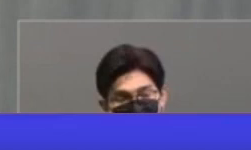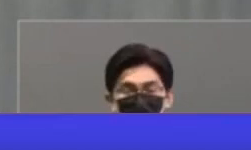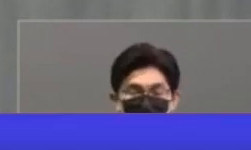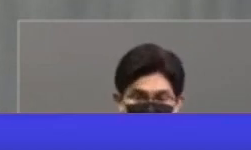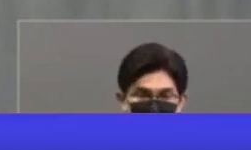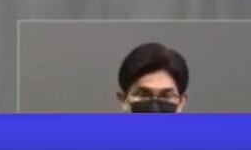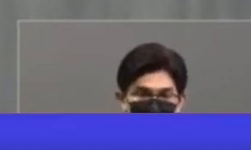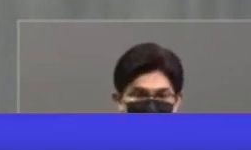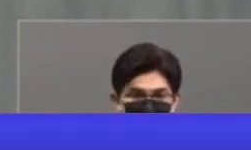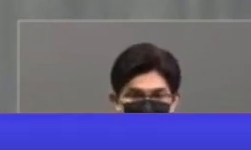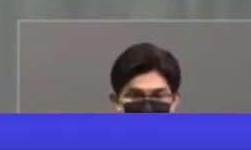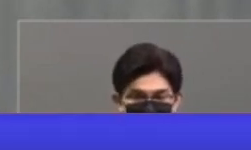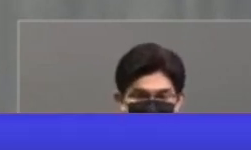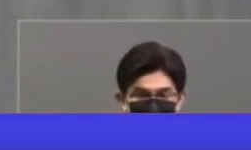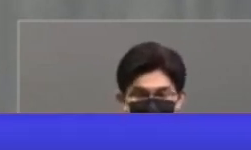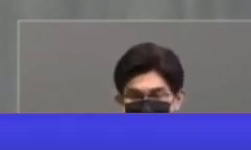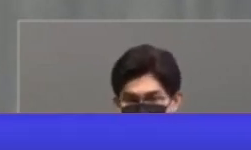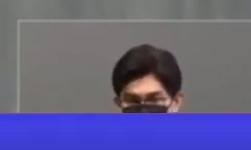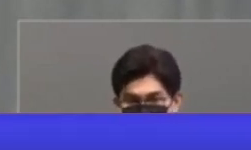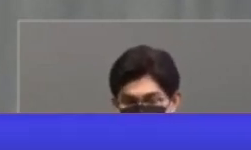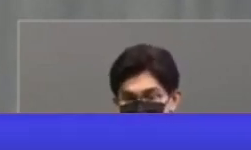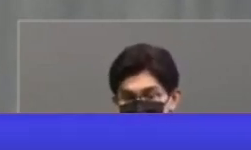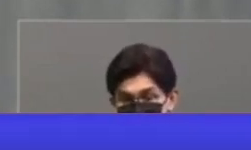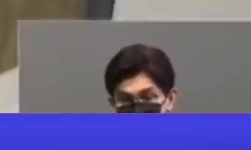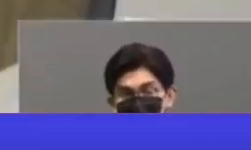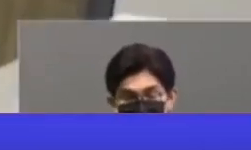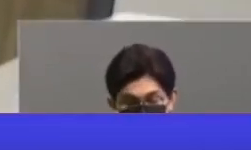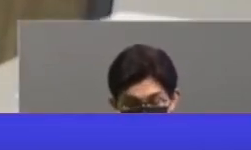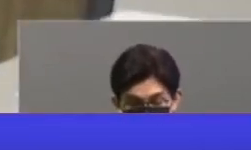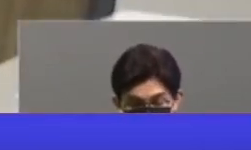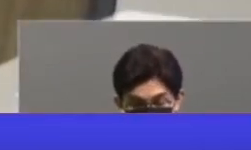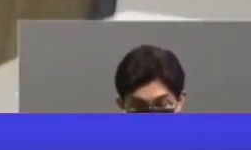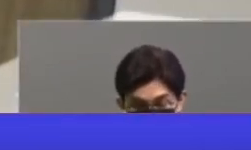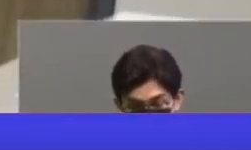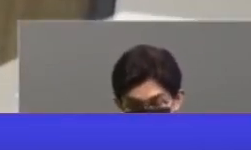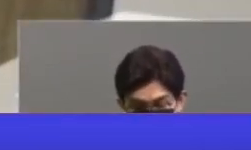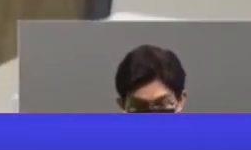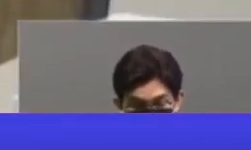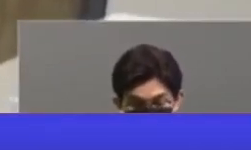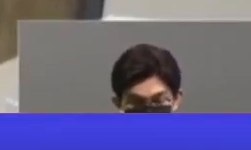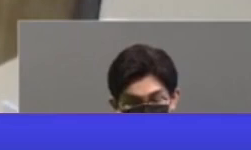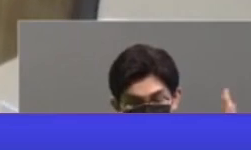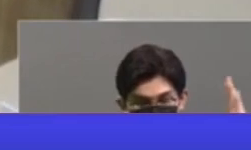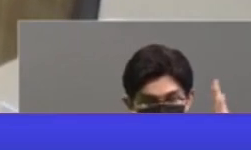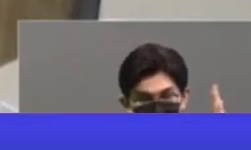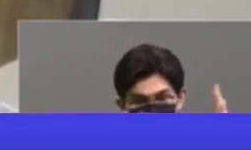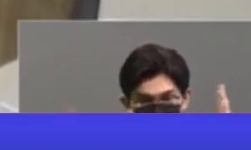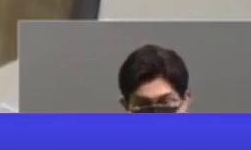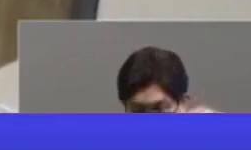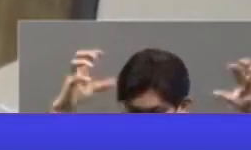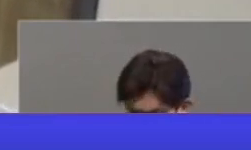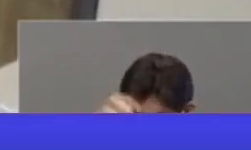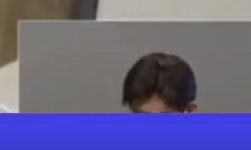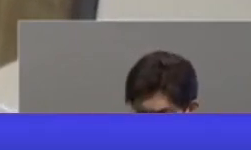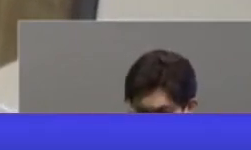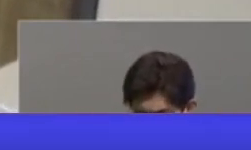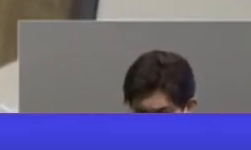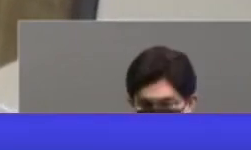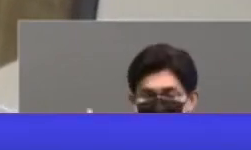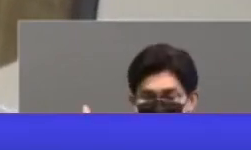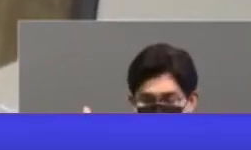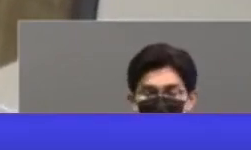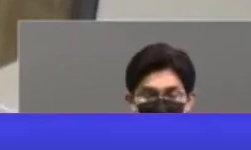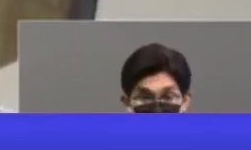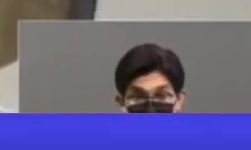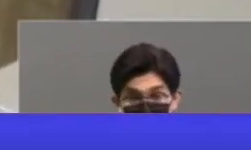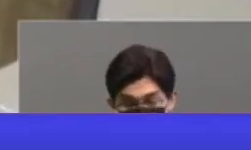ป็นการให้ความยุติธรรมกับผู้เสียหายจากการทรมานและกระทำให้บุคคลสูญหายนะครับพรบนี้จะทำให้ผู้เสียหายจากการทรมานและ